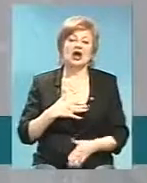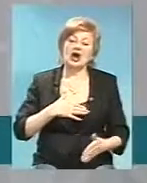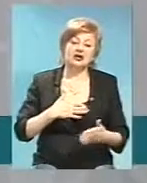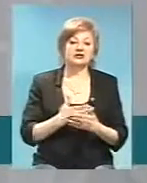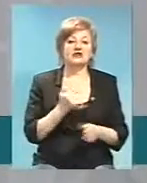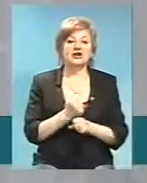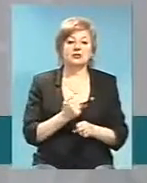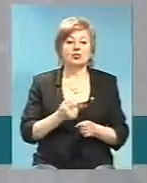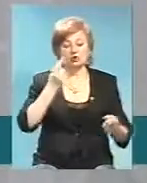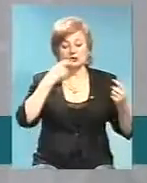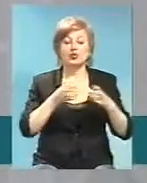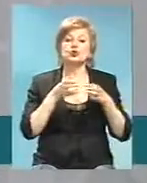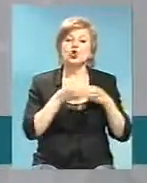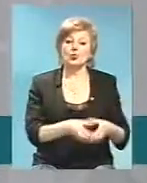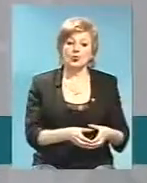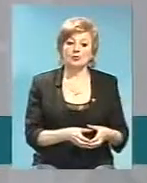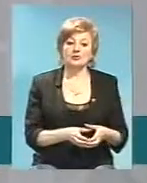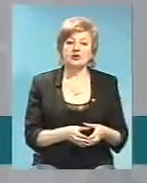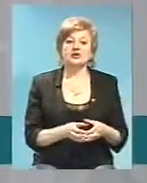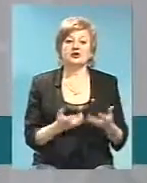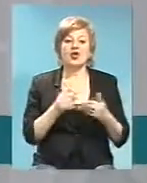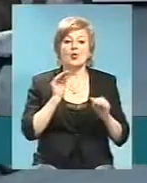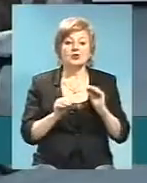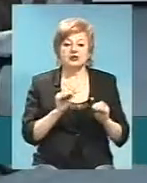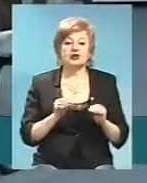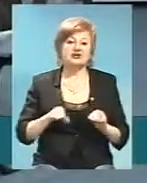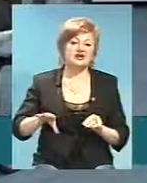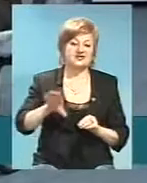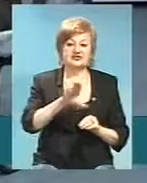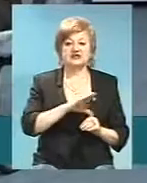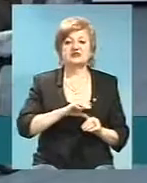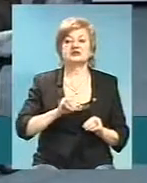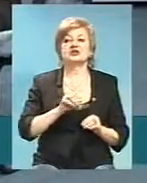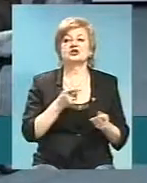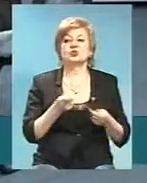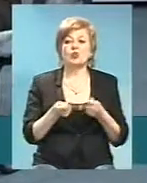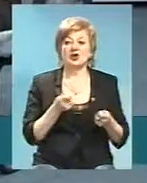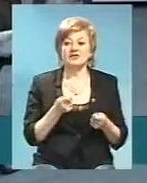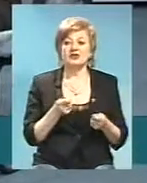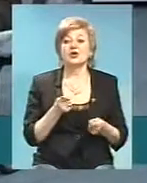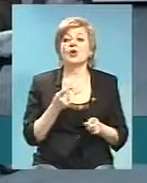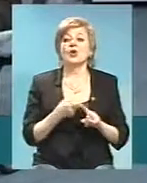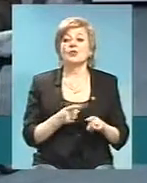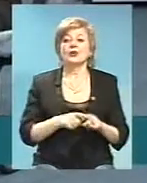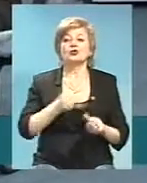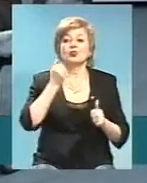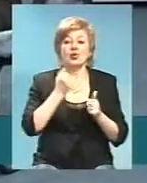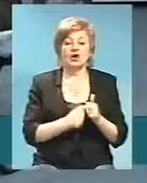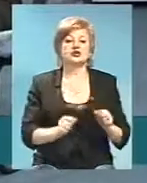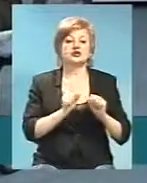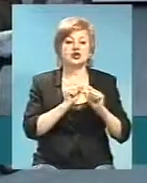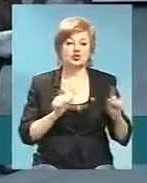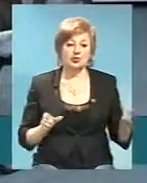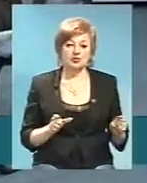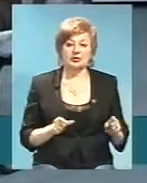працювали творчі групи, які були складені із територіальних відділів освіти, з керівників закладів, тому кожний заклад